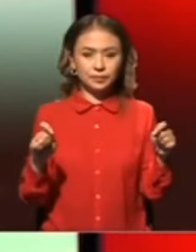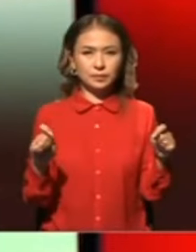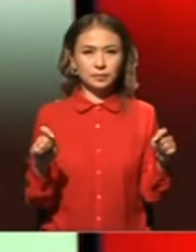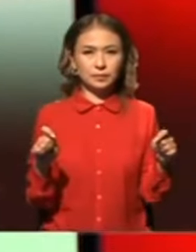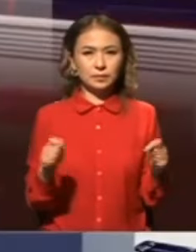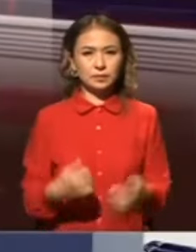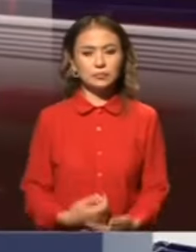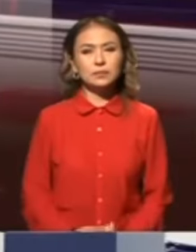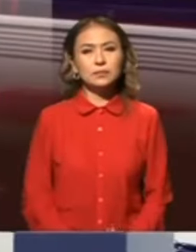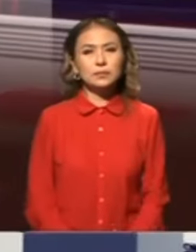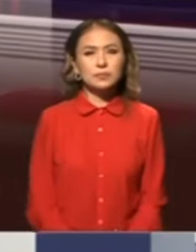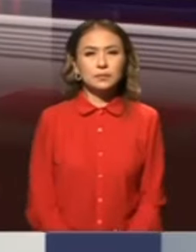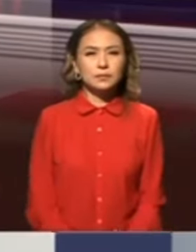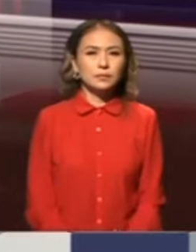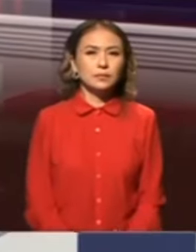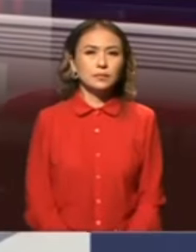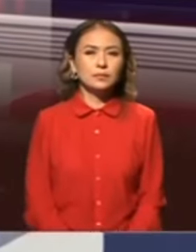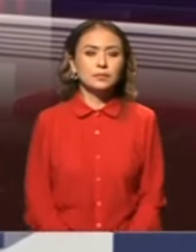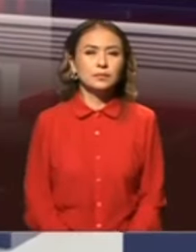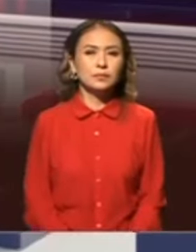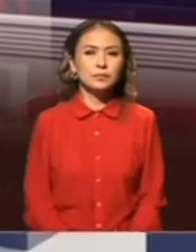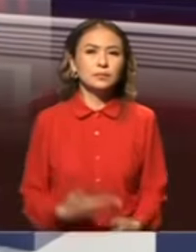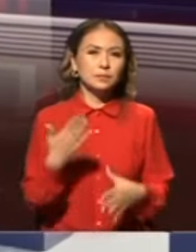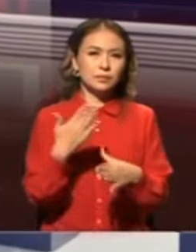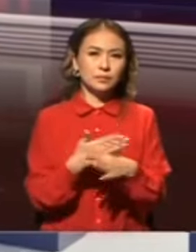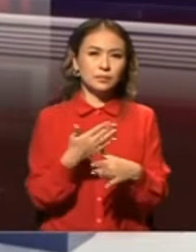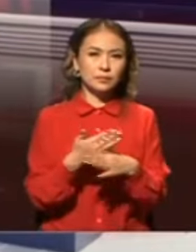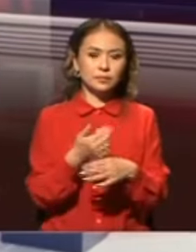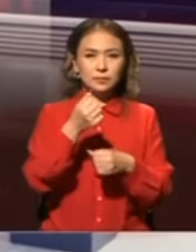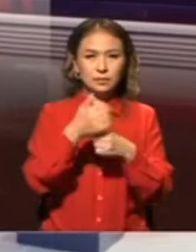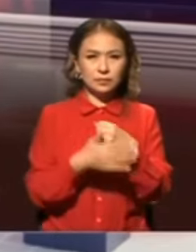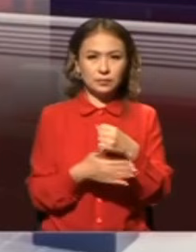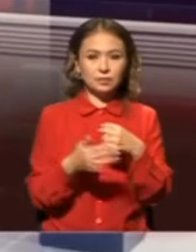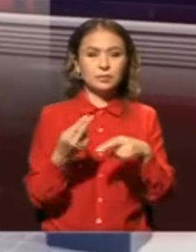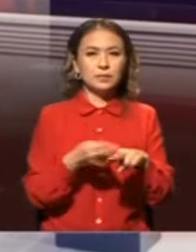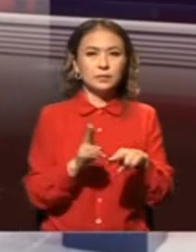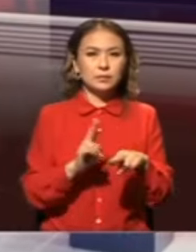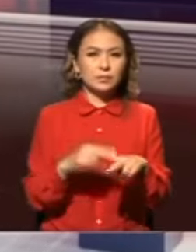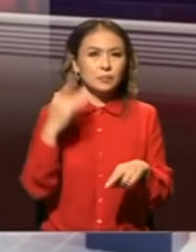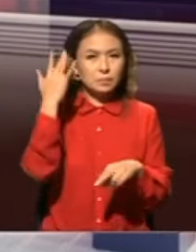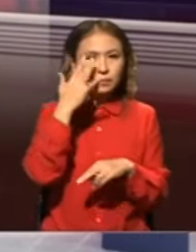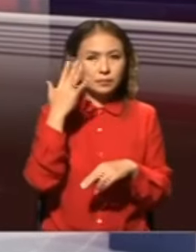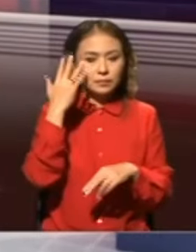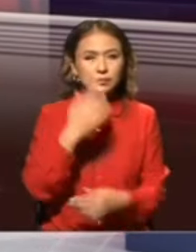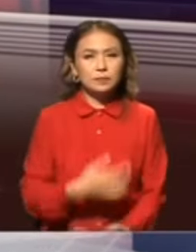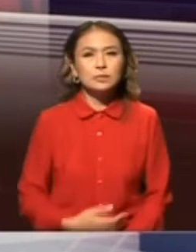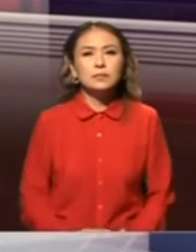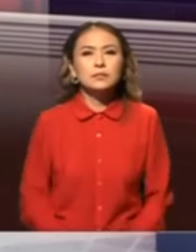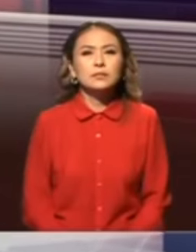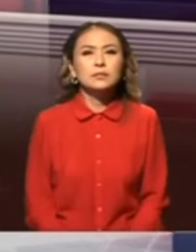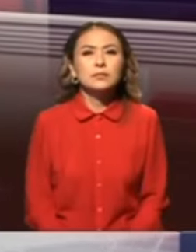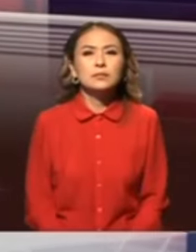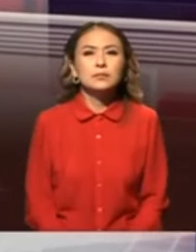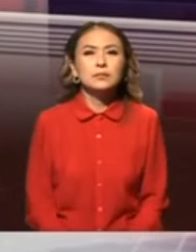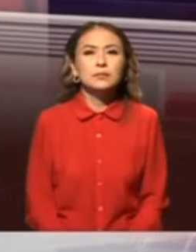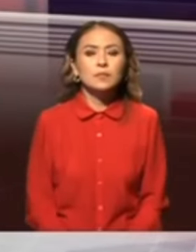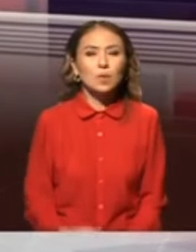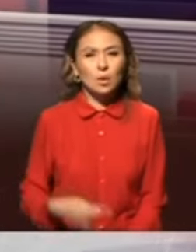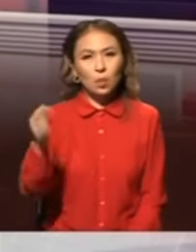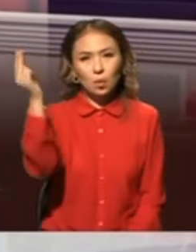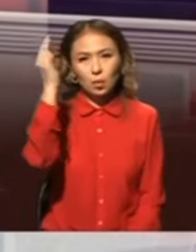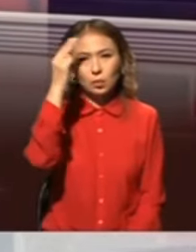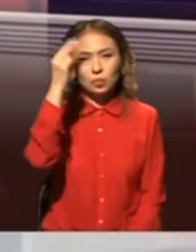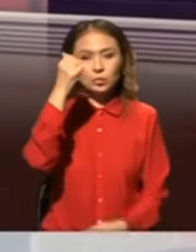жақы ықпал жасау. Бұл негізгі оқу орталығының бізде негізгі мақсаты болып табылады. Оқу орталығы